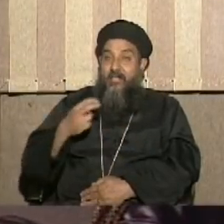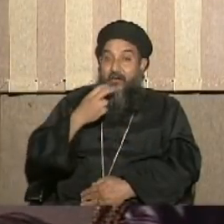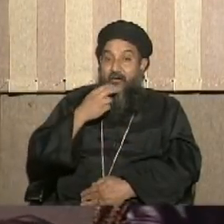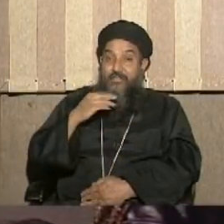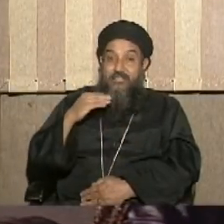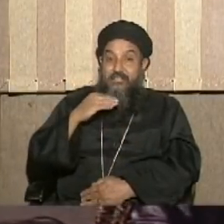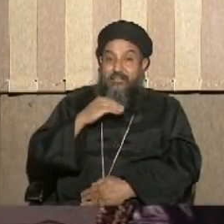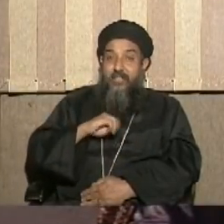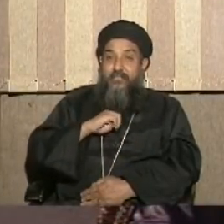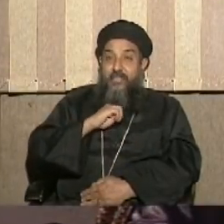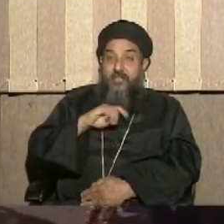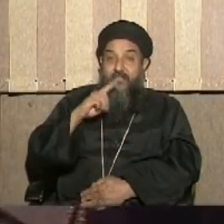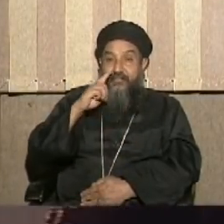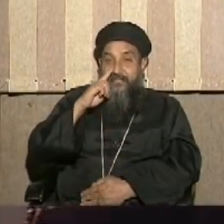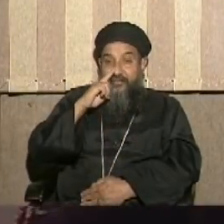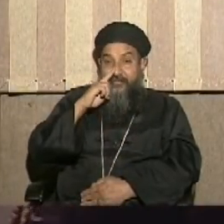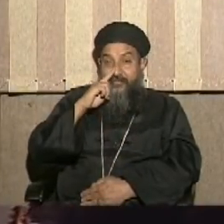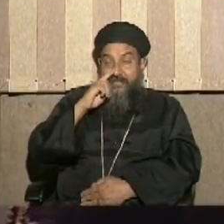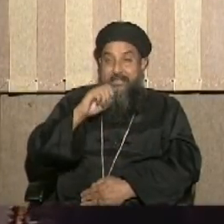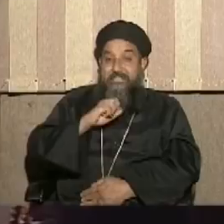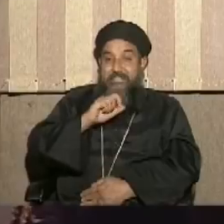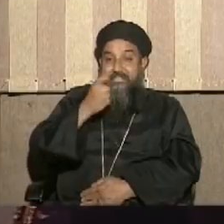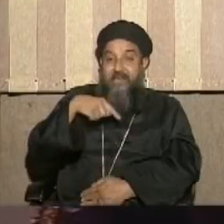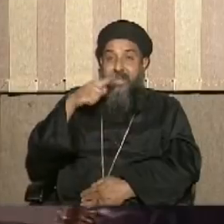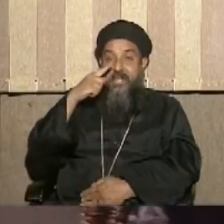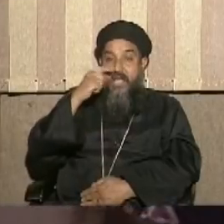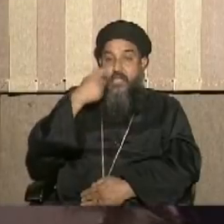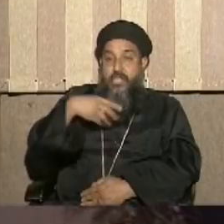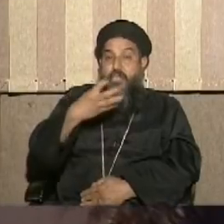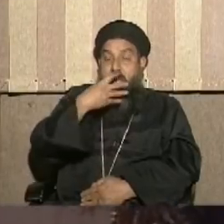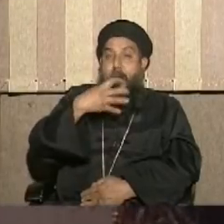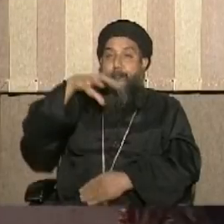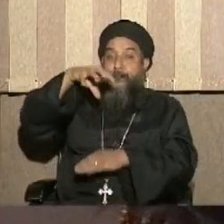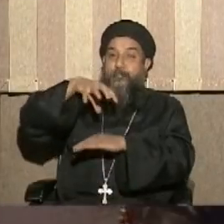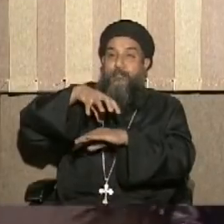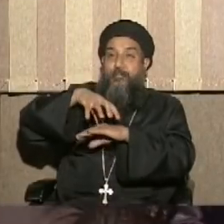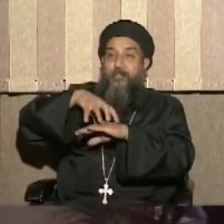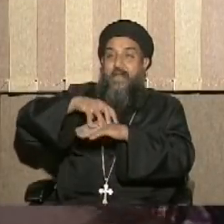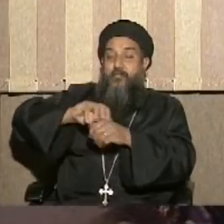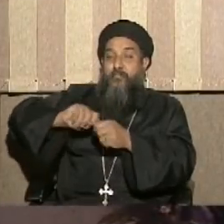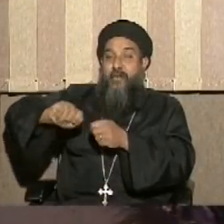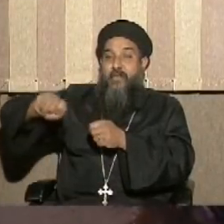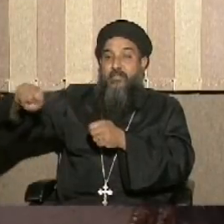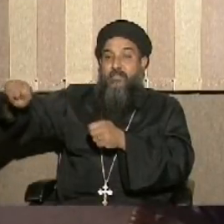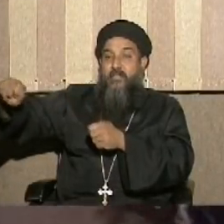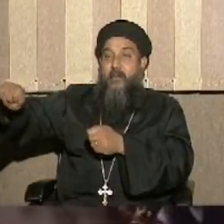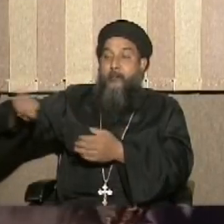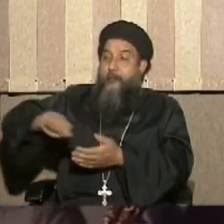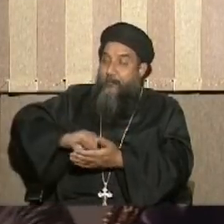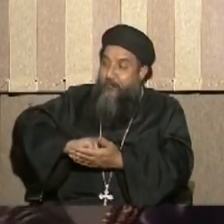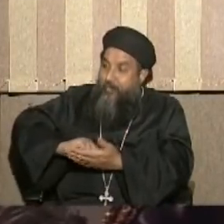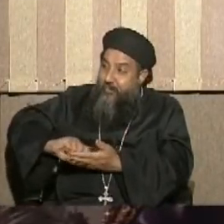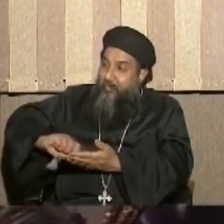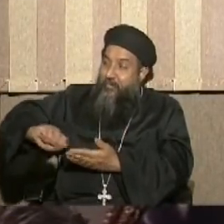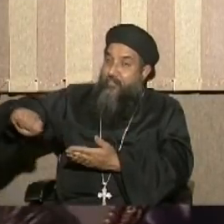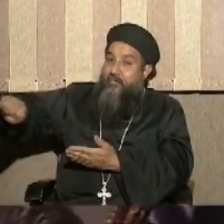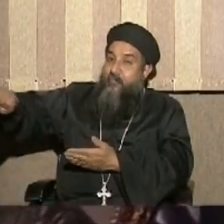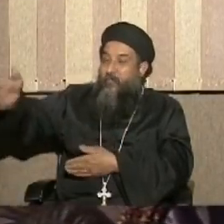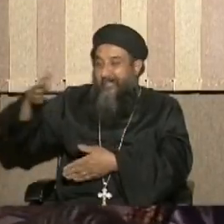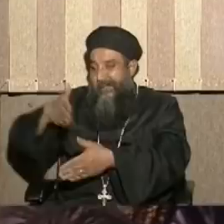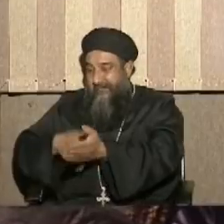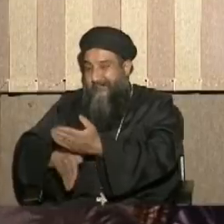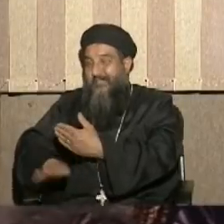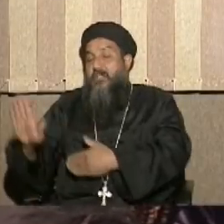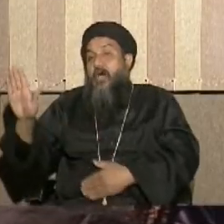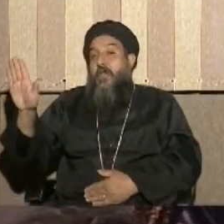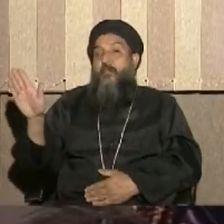لتختبئ حتى ما يلاقوكم وما نتحرم من أبوتكم وصلواتكم